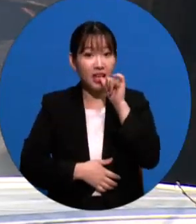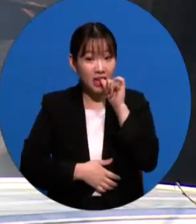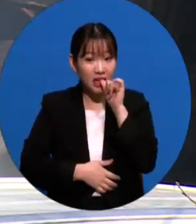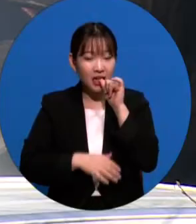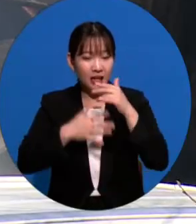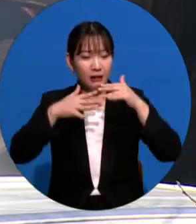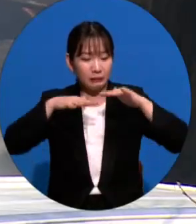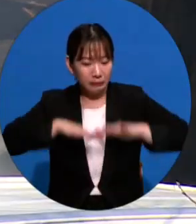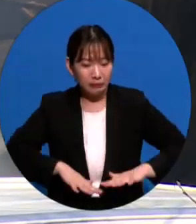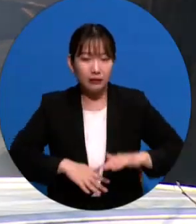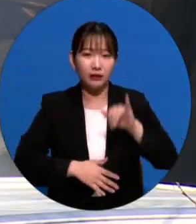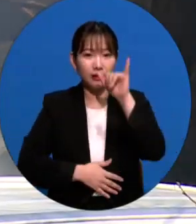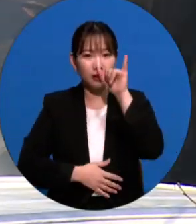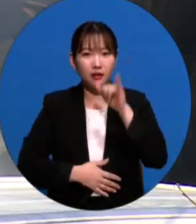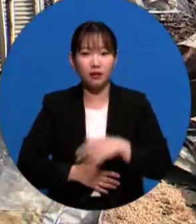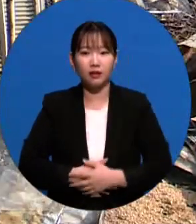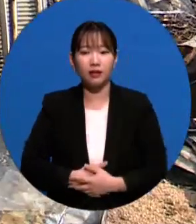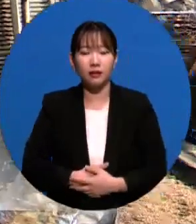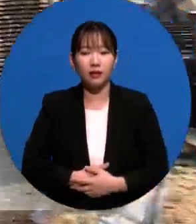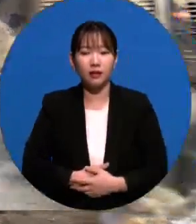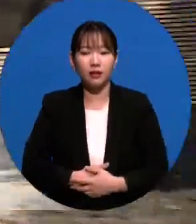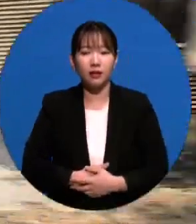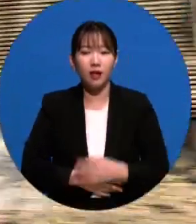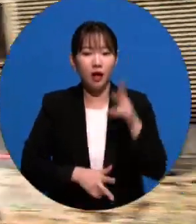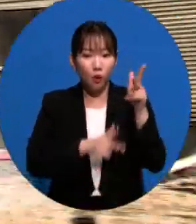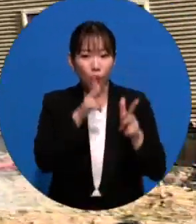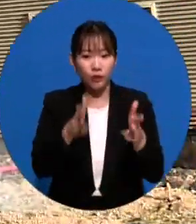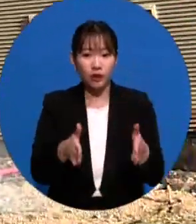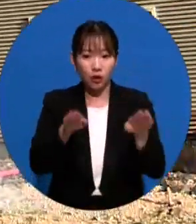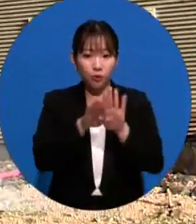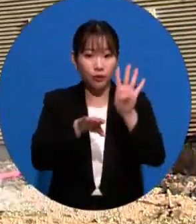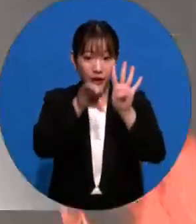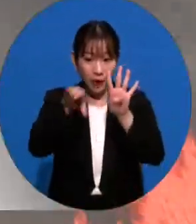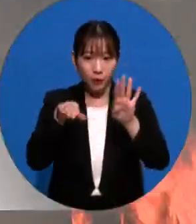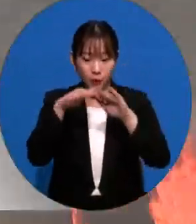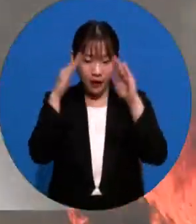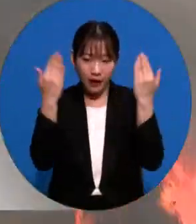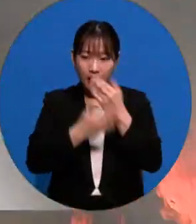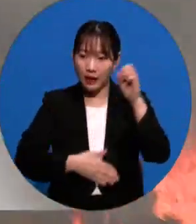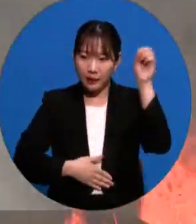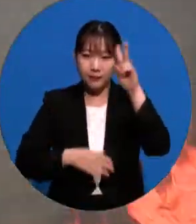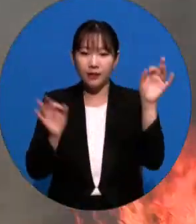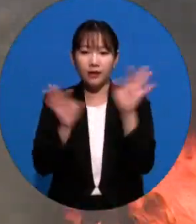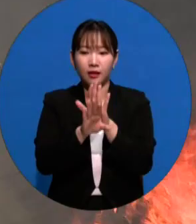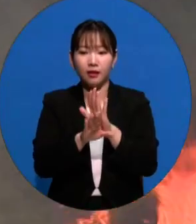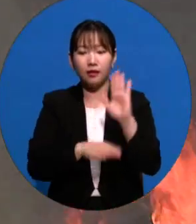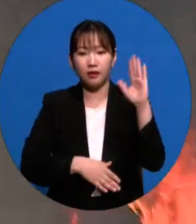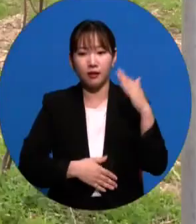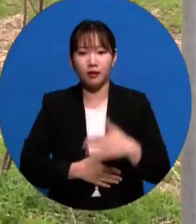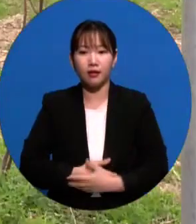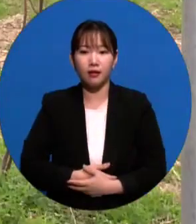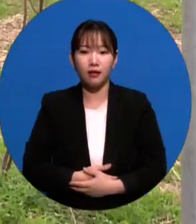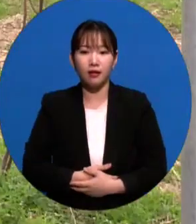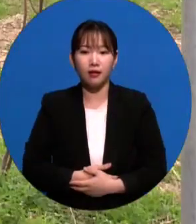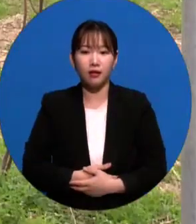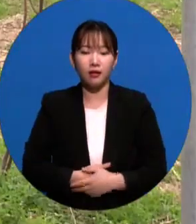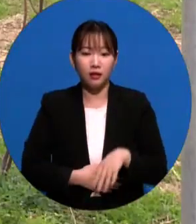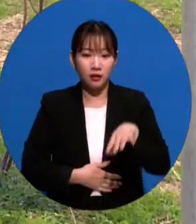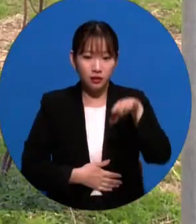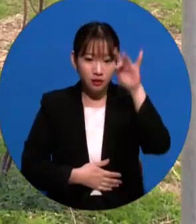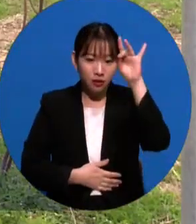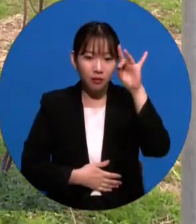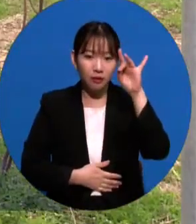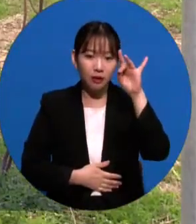흙더미에 깔린 듯 주저앉았습니다. 공장 건물 내동이 모두 순식간에 사라져버렸습니다. 처음에는 뭐